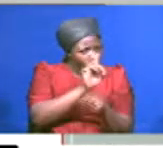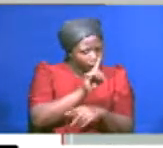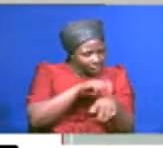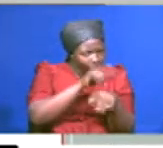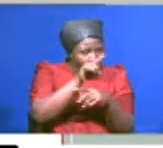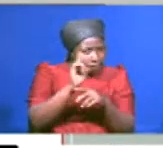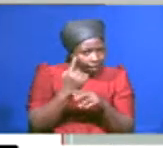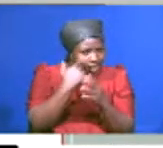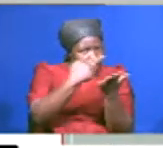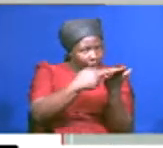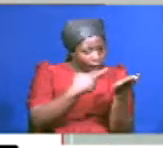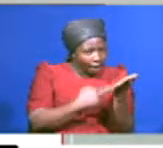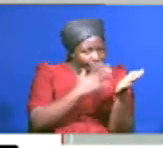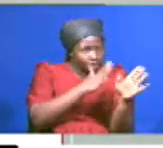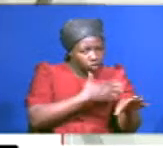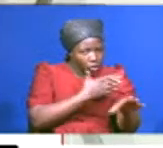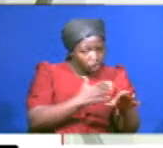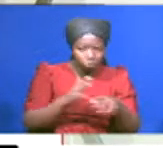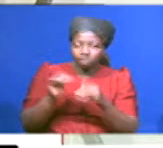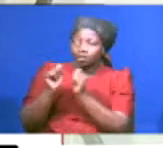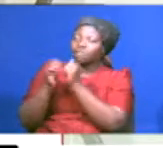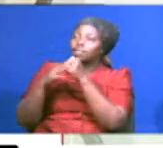it. You live in